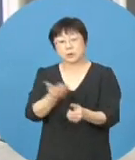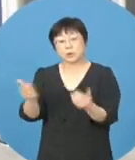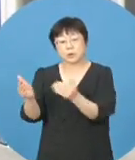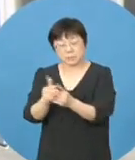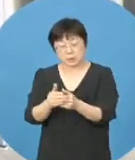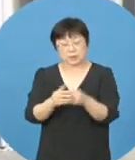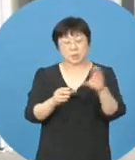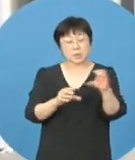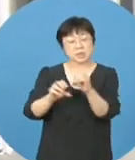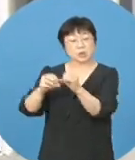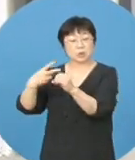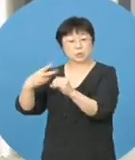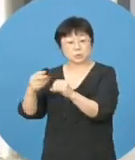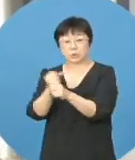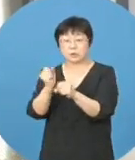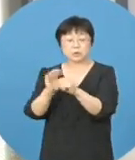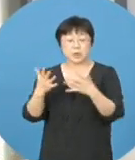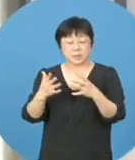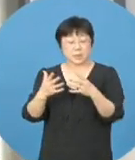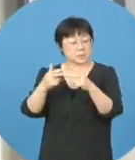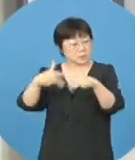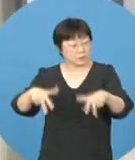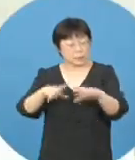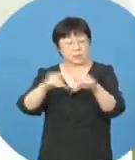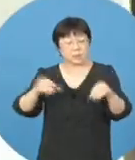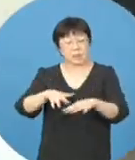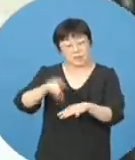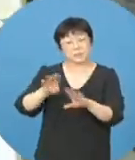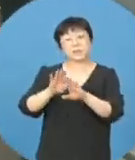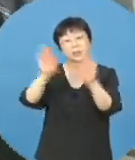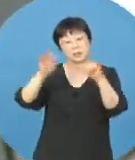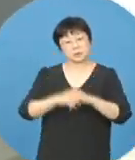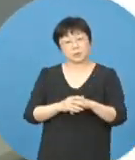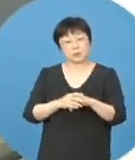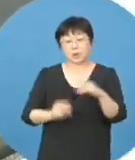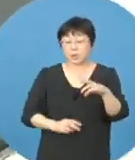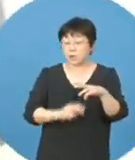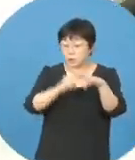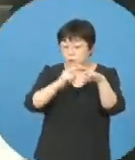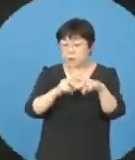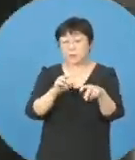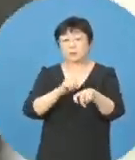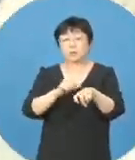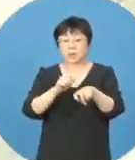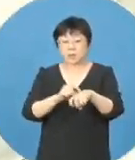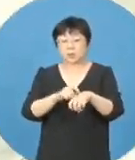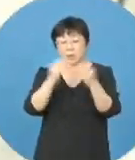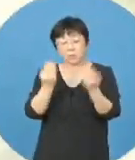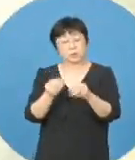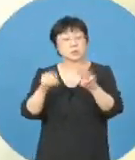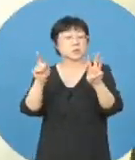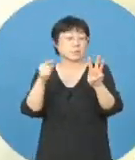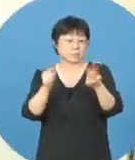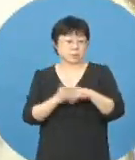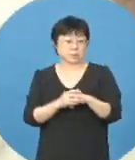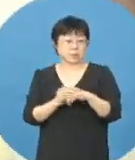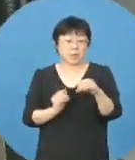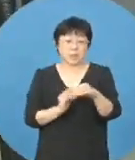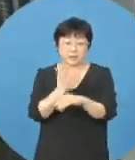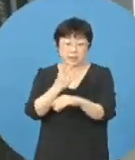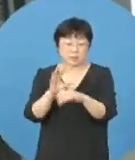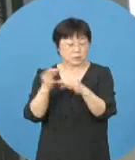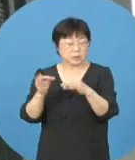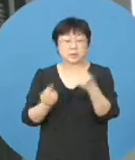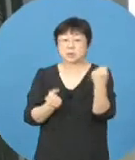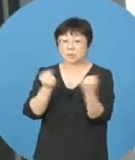システムが全国で初めて開所。充填にかかる時間はおよそ3分。燃料電池自動